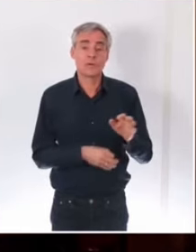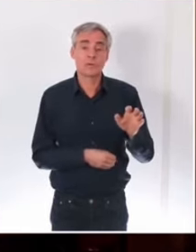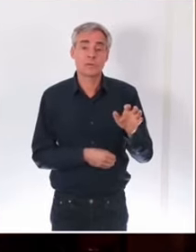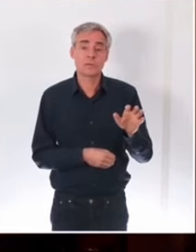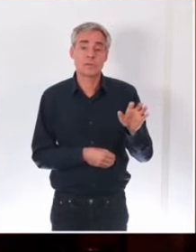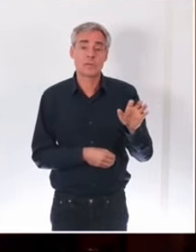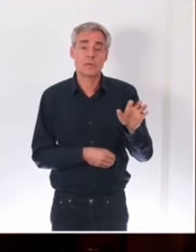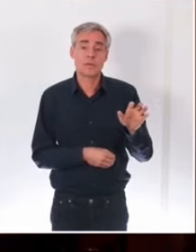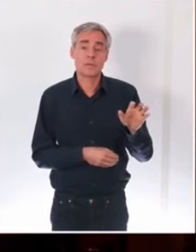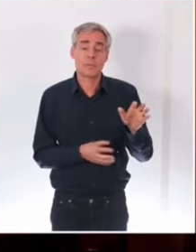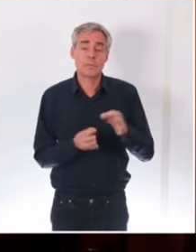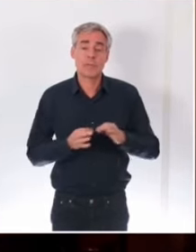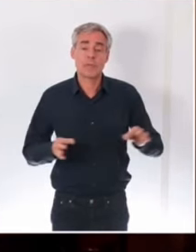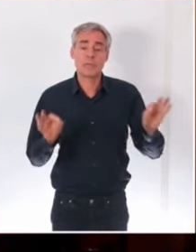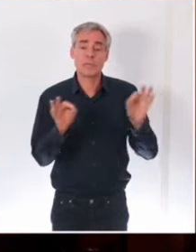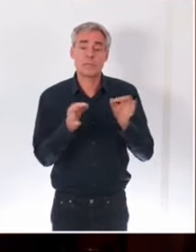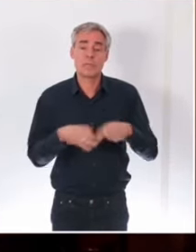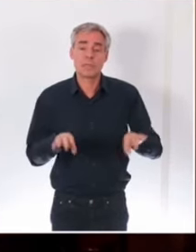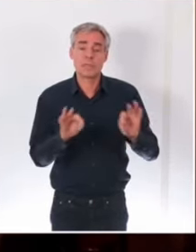la plus élevée,